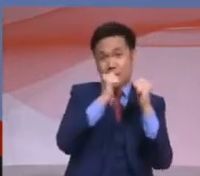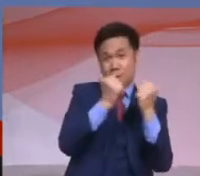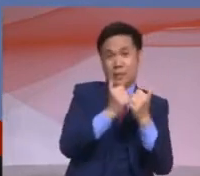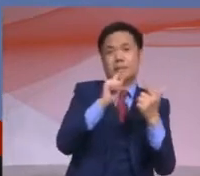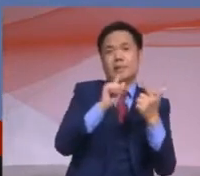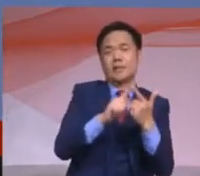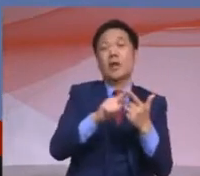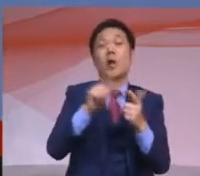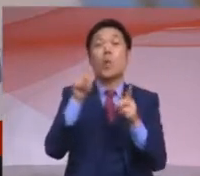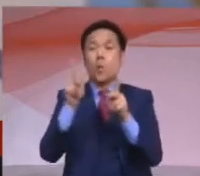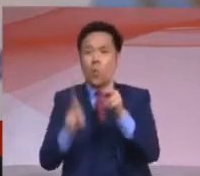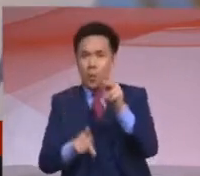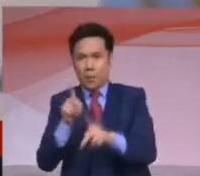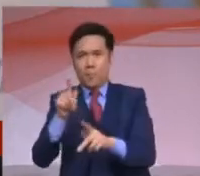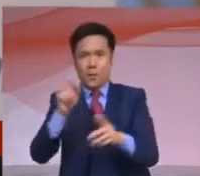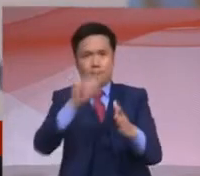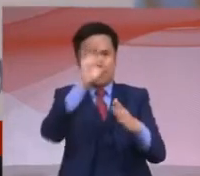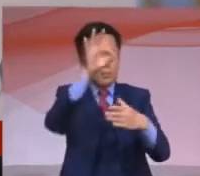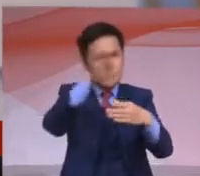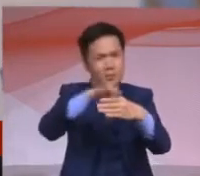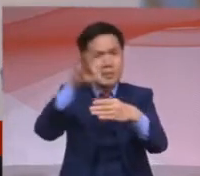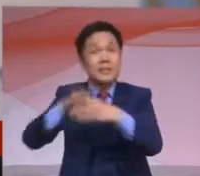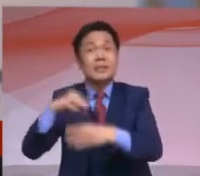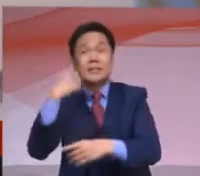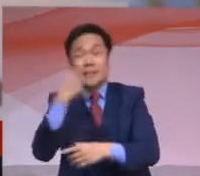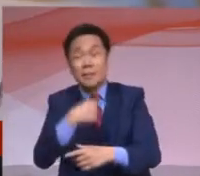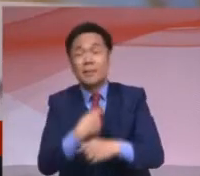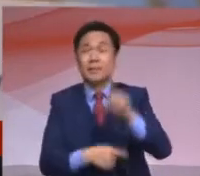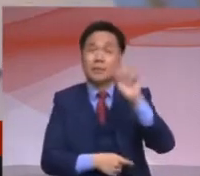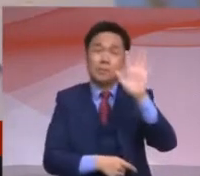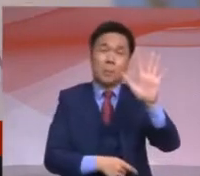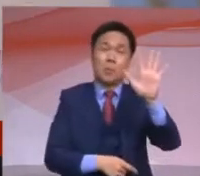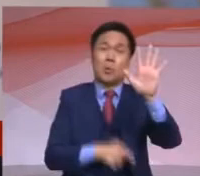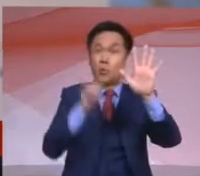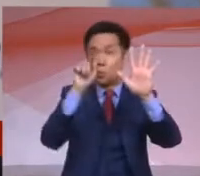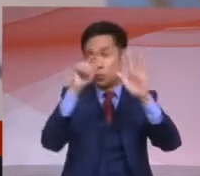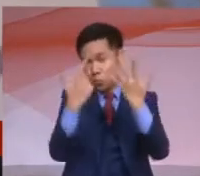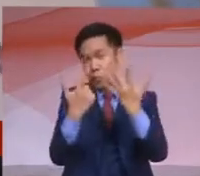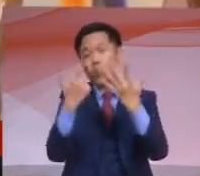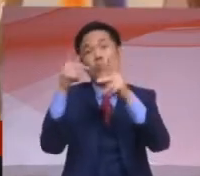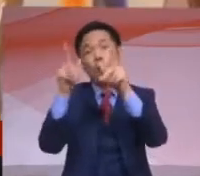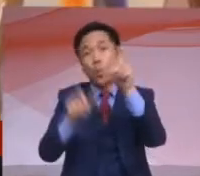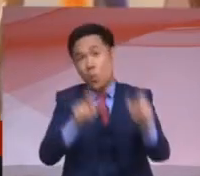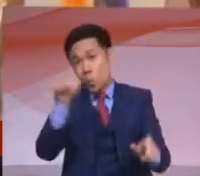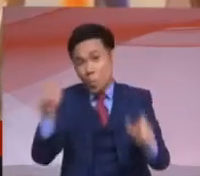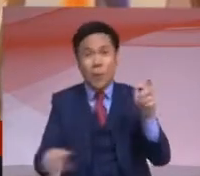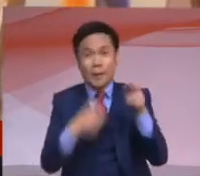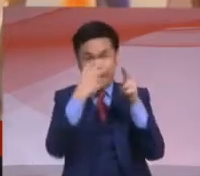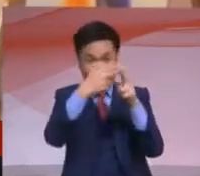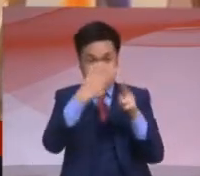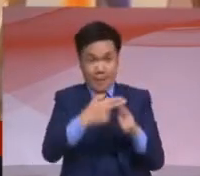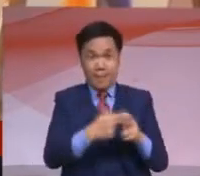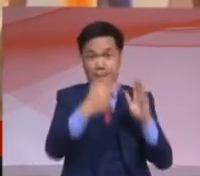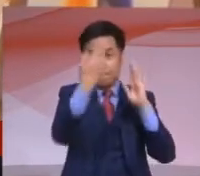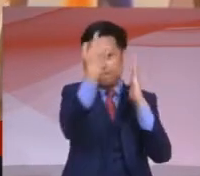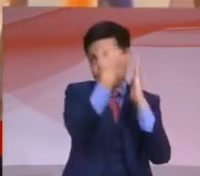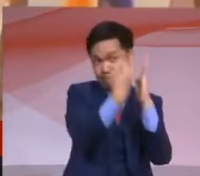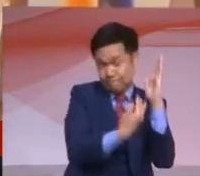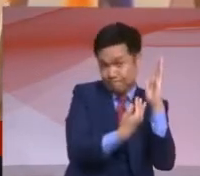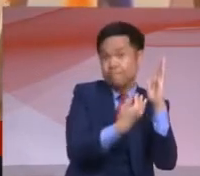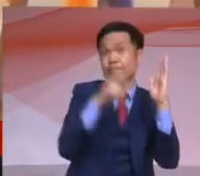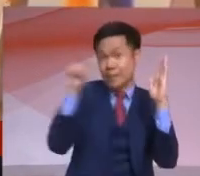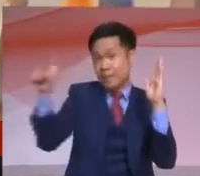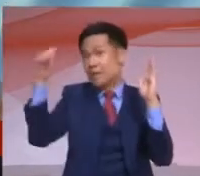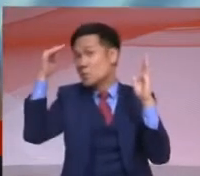organisasi GBS menerima 357 pencalonan bagi kategori tersebut sejauh selesai sambutan peringkat kebangsaan